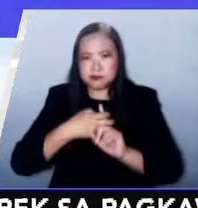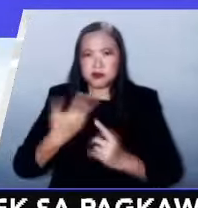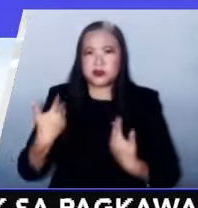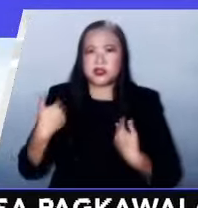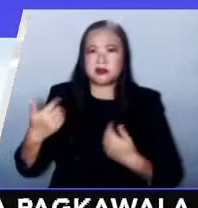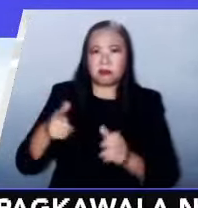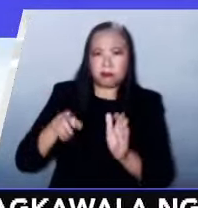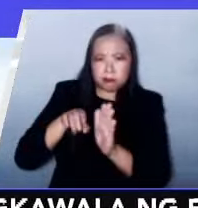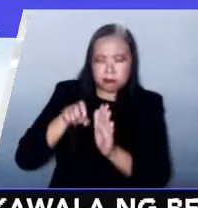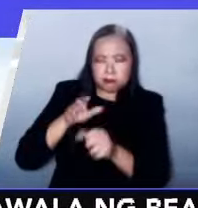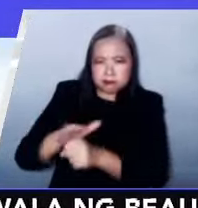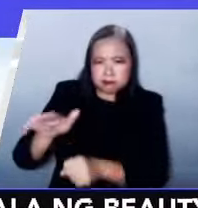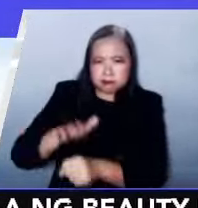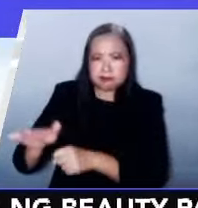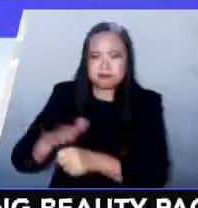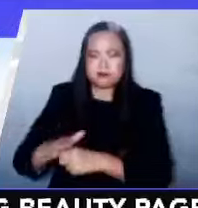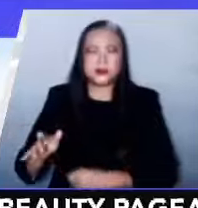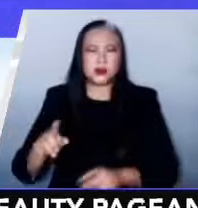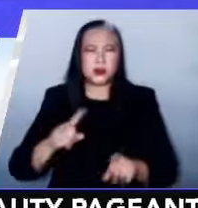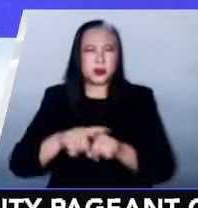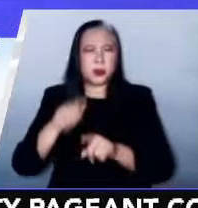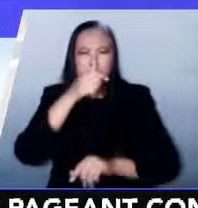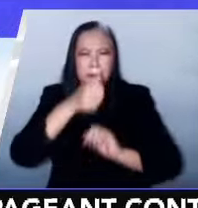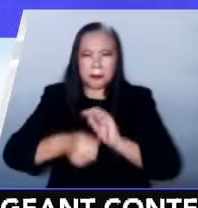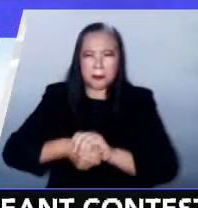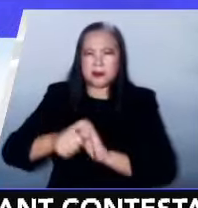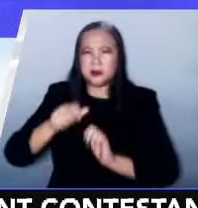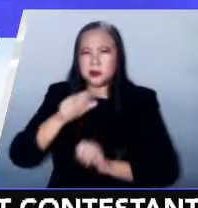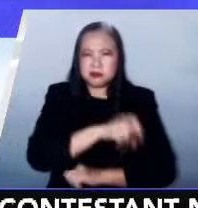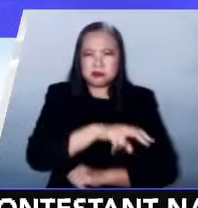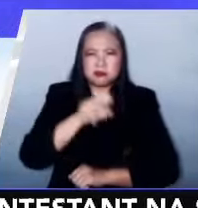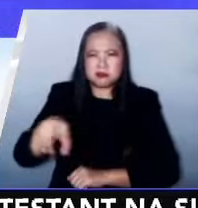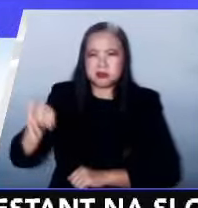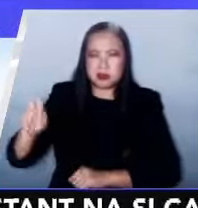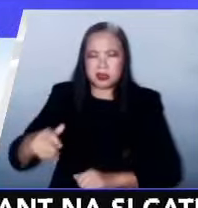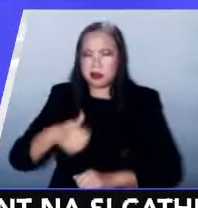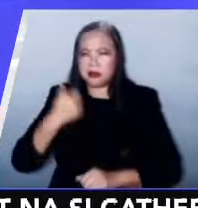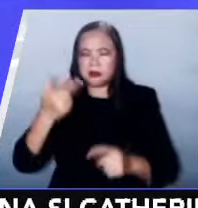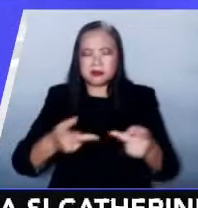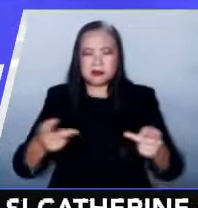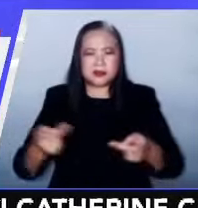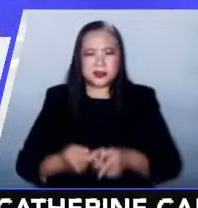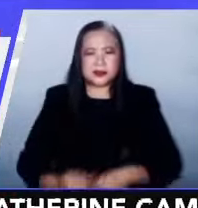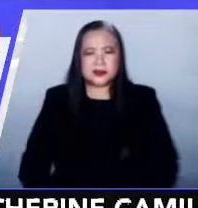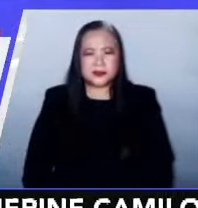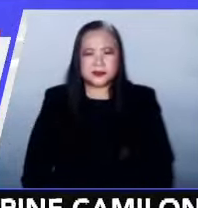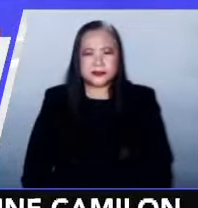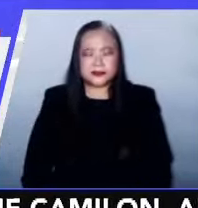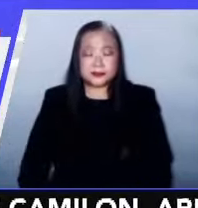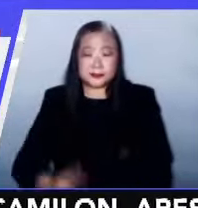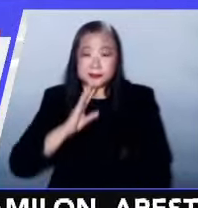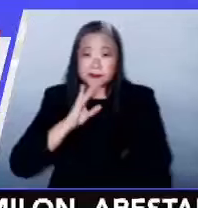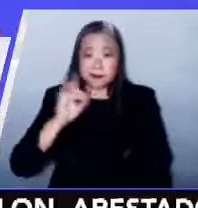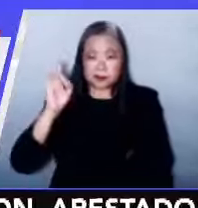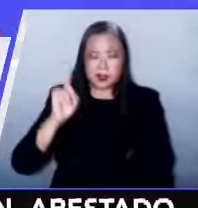taong nagtago sa iba't ibang lugar ang akusado ayon sa pulisya. Sa Manila po siya unang nagtago, then